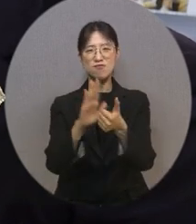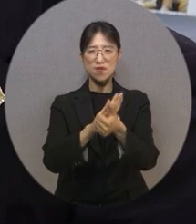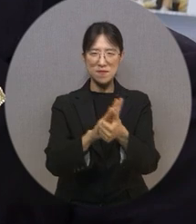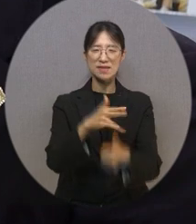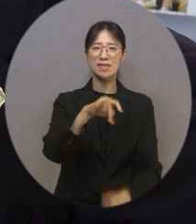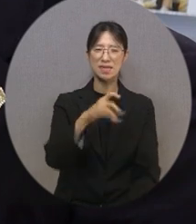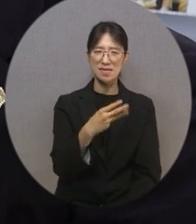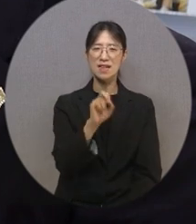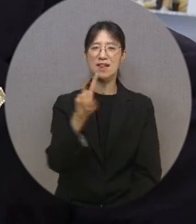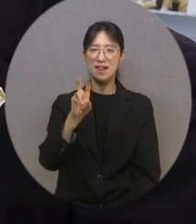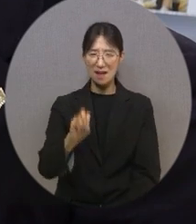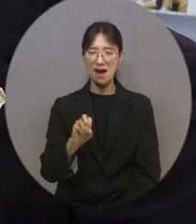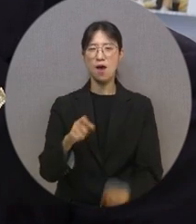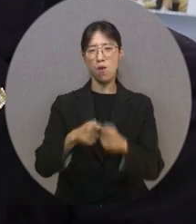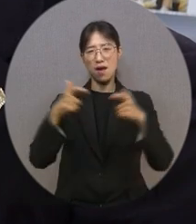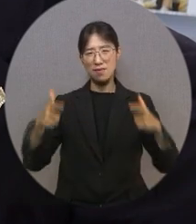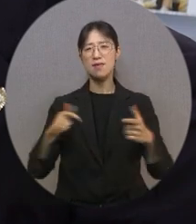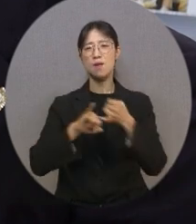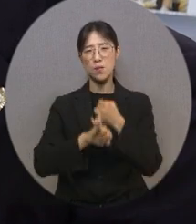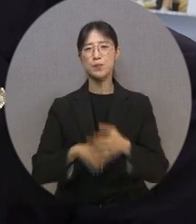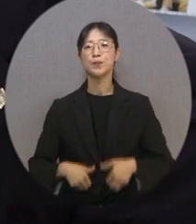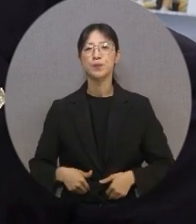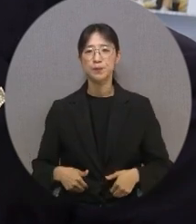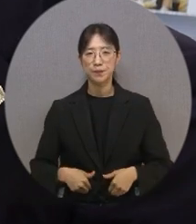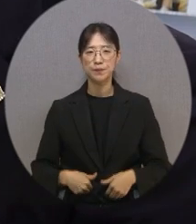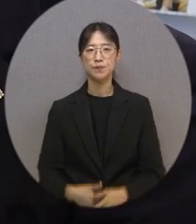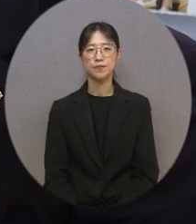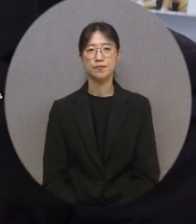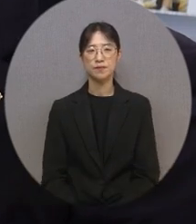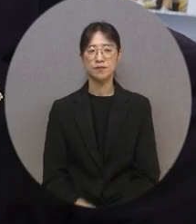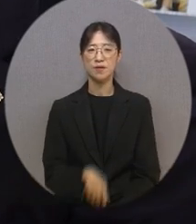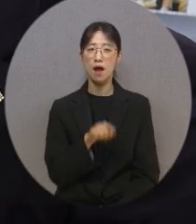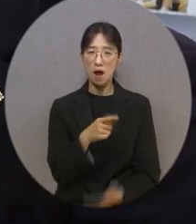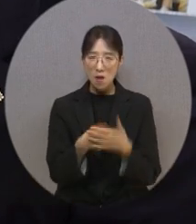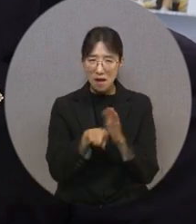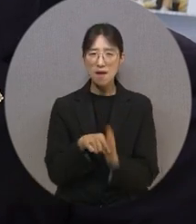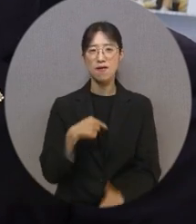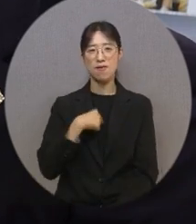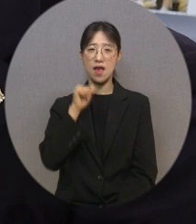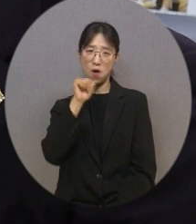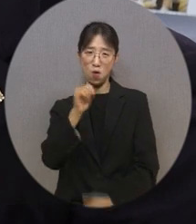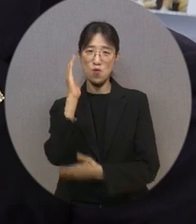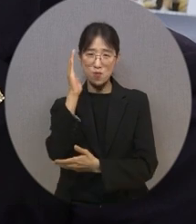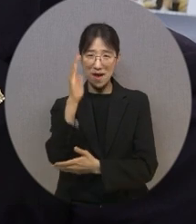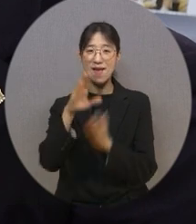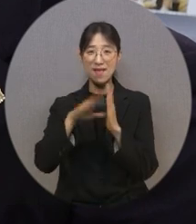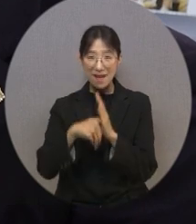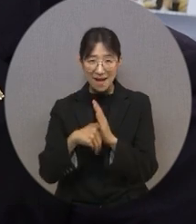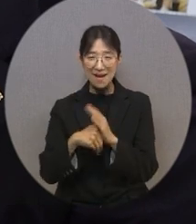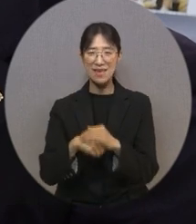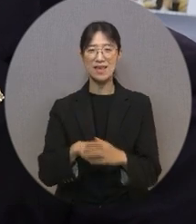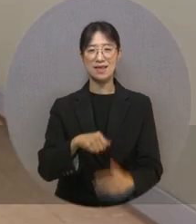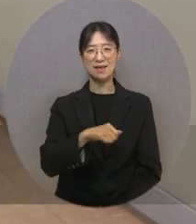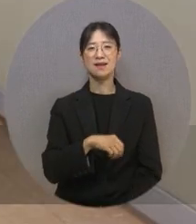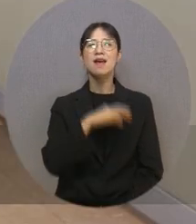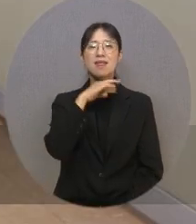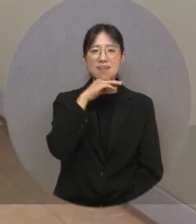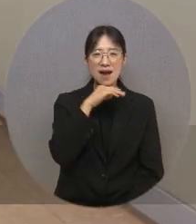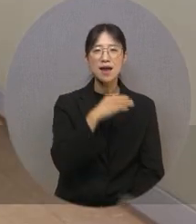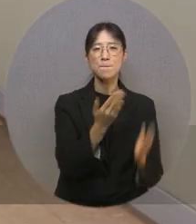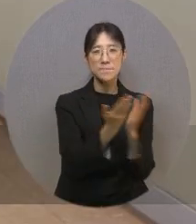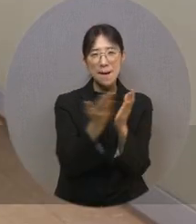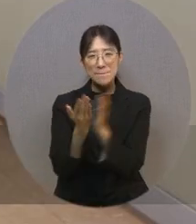질적, 양적 확대가 반드시 필요합니다. 이를 위해서 저는 5분 발언을 통해 생애